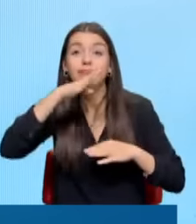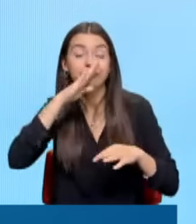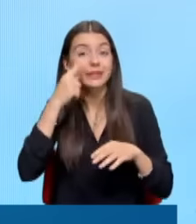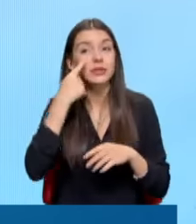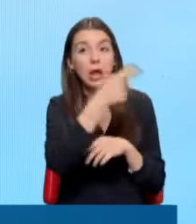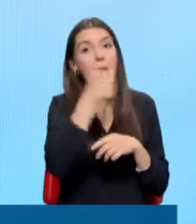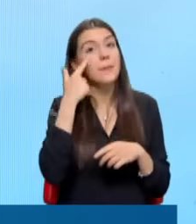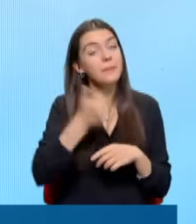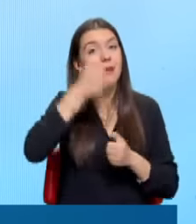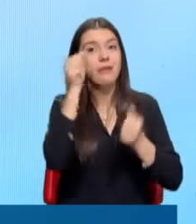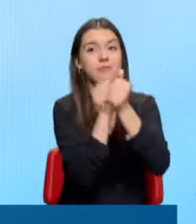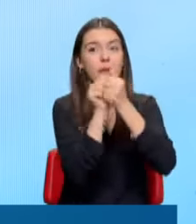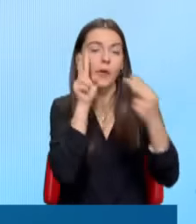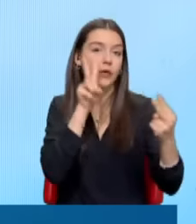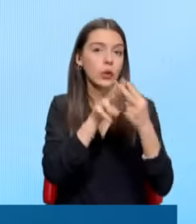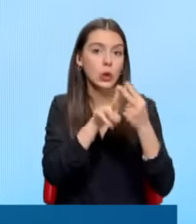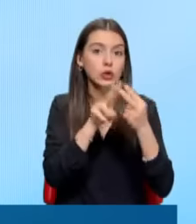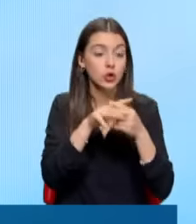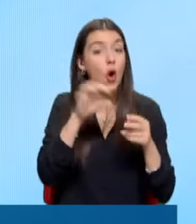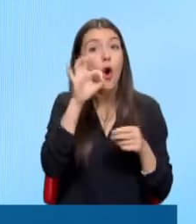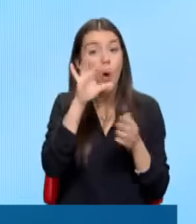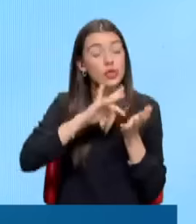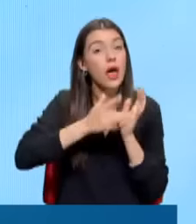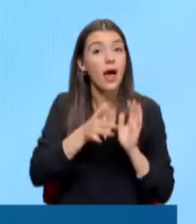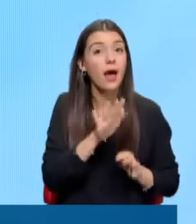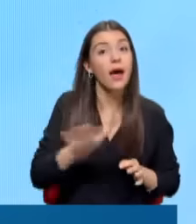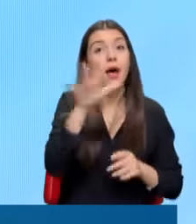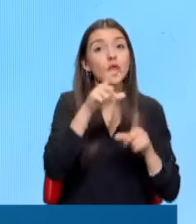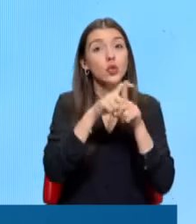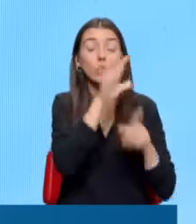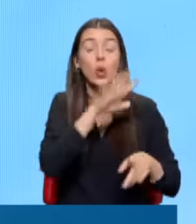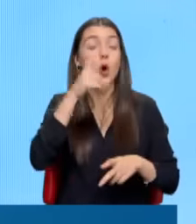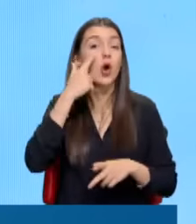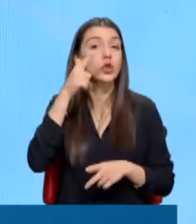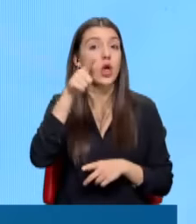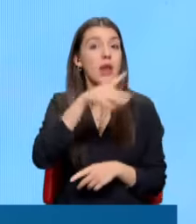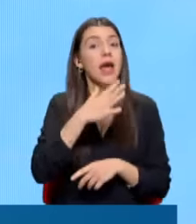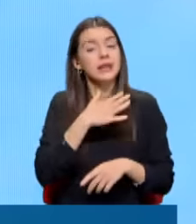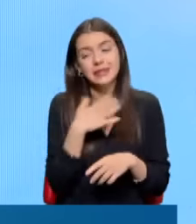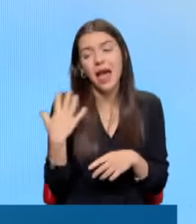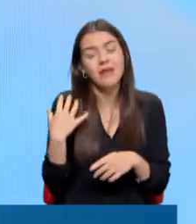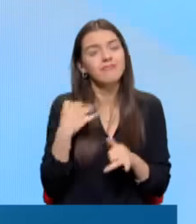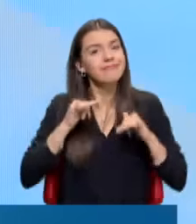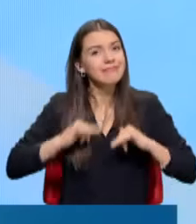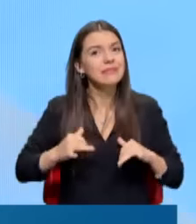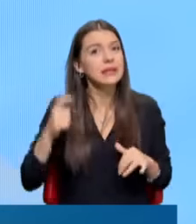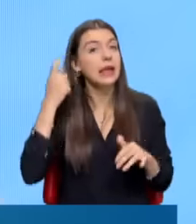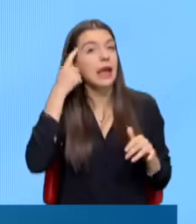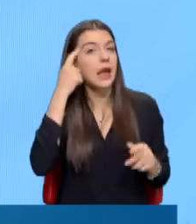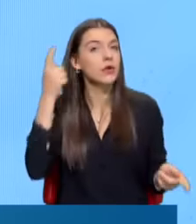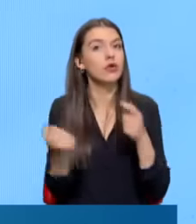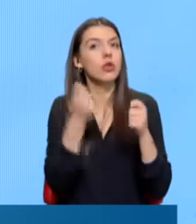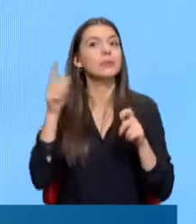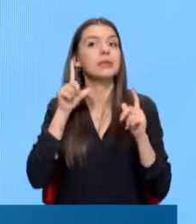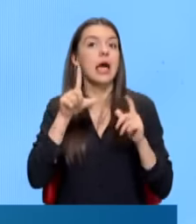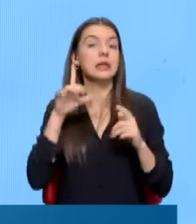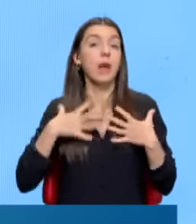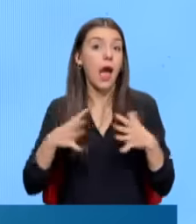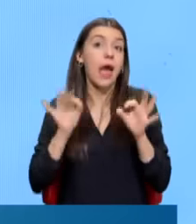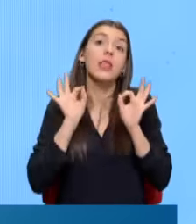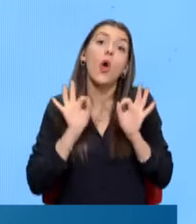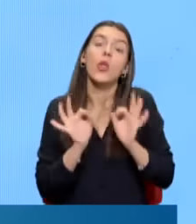Erdoğan, Orta Doğu'da kalıcı çözüm için sağduyulu hareketin stratejik aklın kullanılmasının hayati